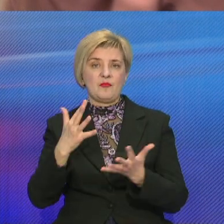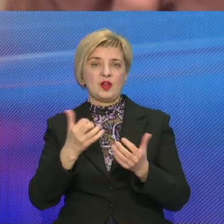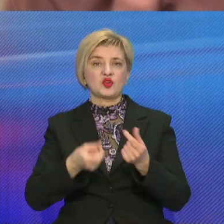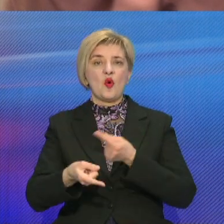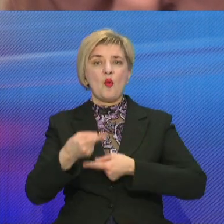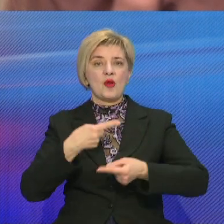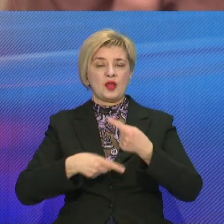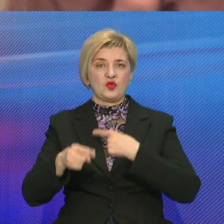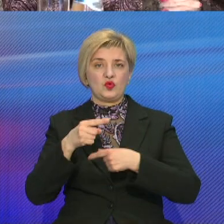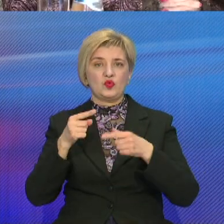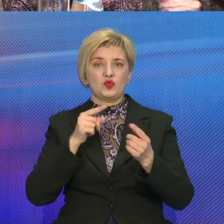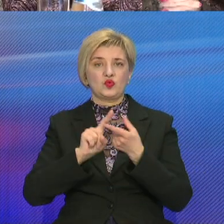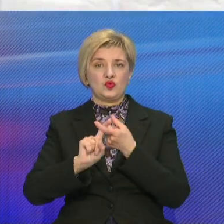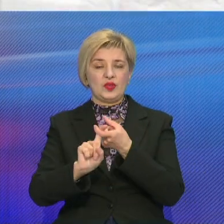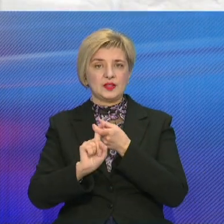зворотную совесть.